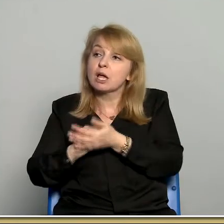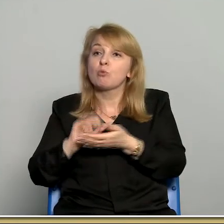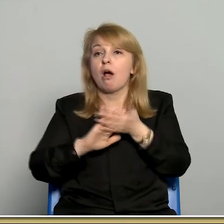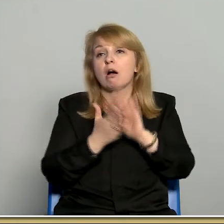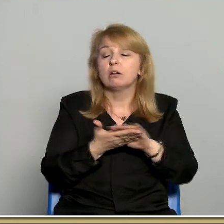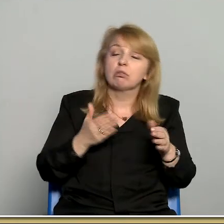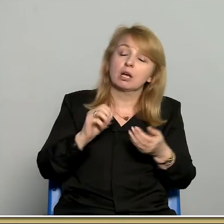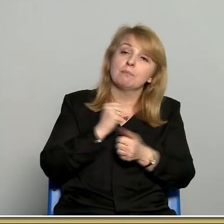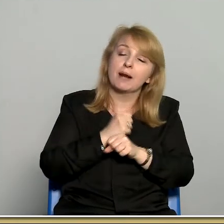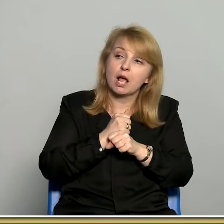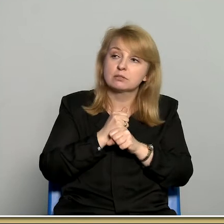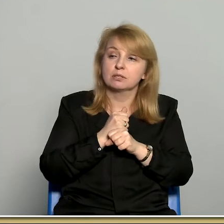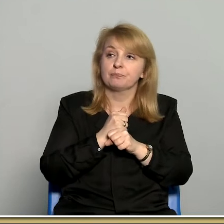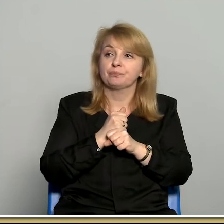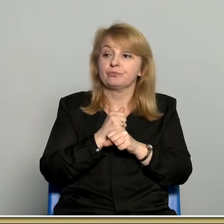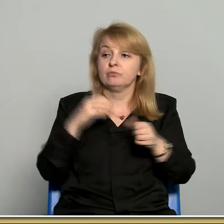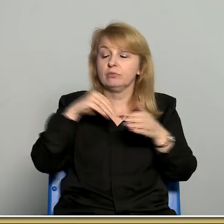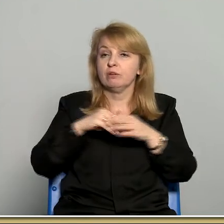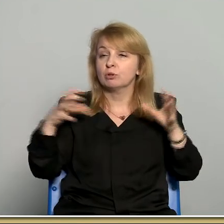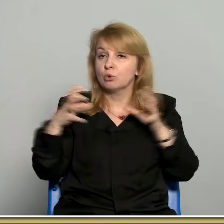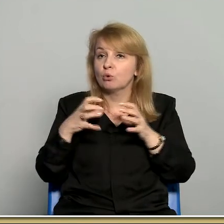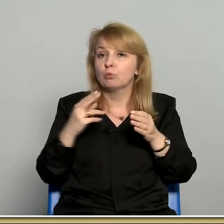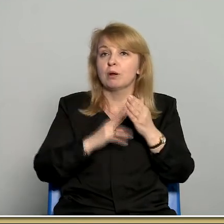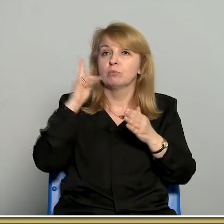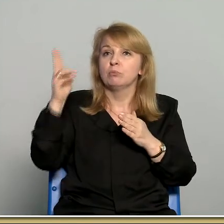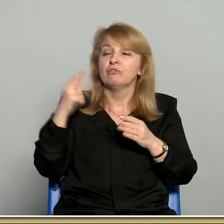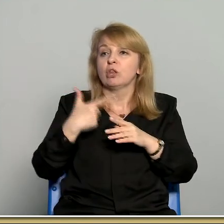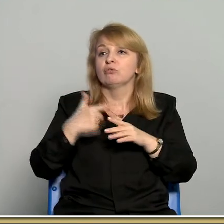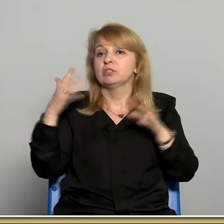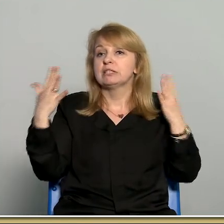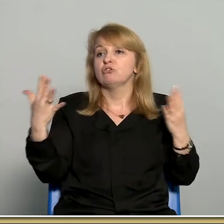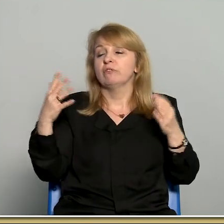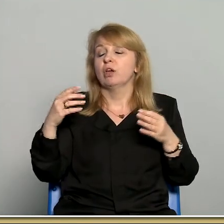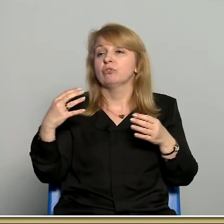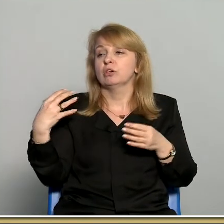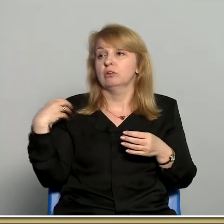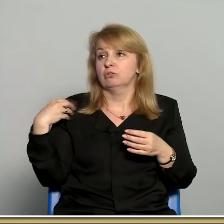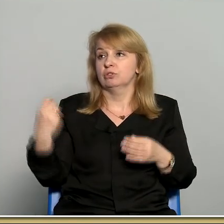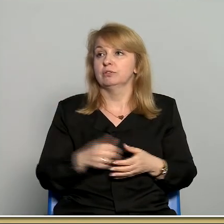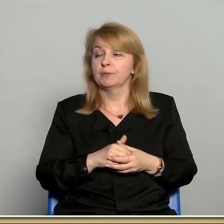pracy, w grupie wiekowej powyżej 29 roku życia.